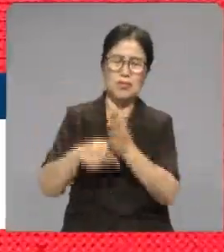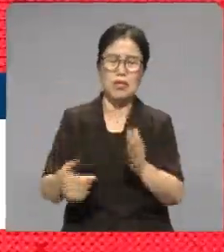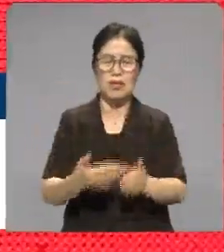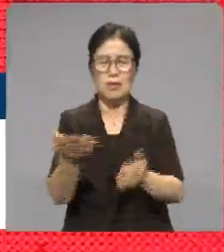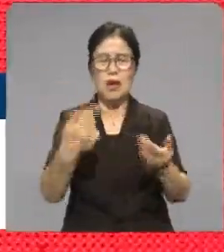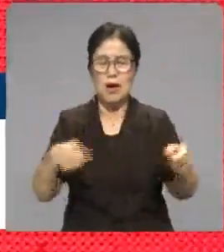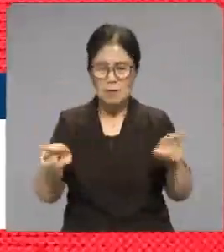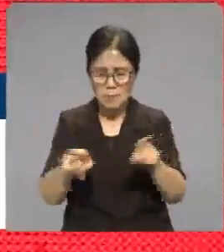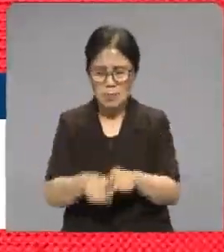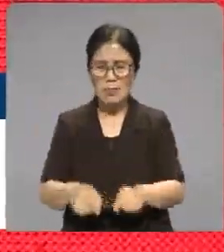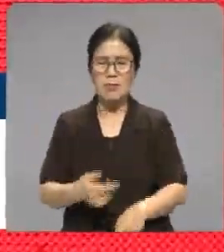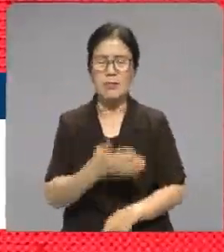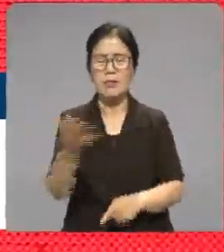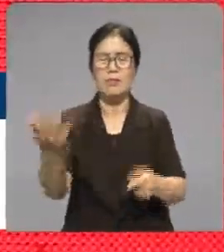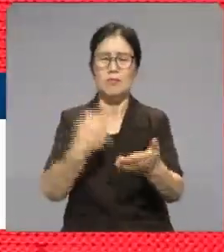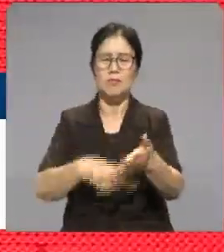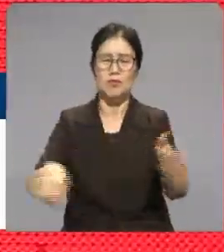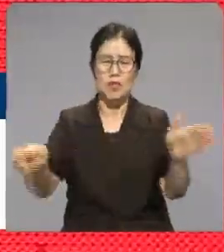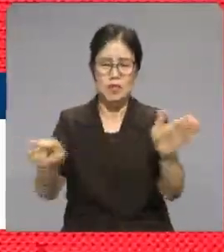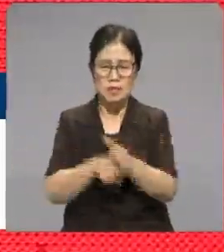함께 여러분을 위해서